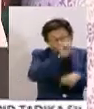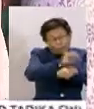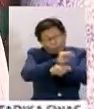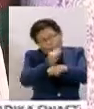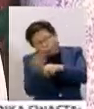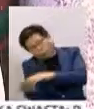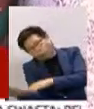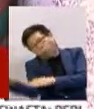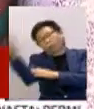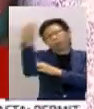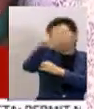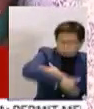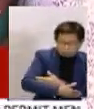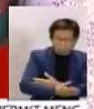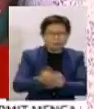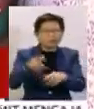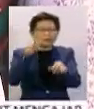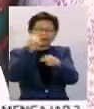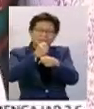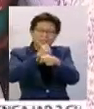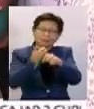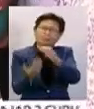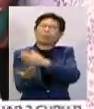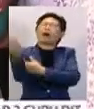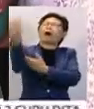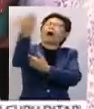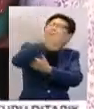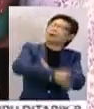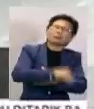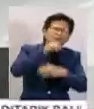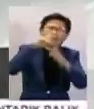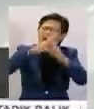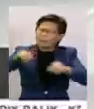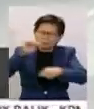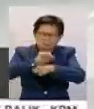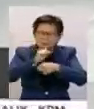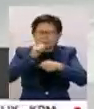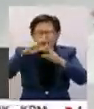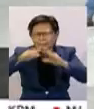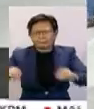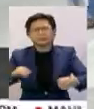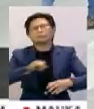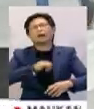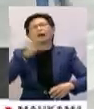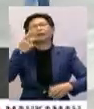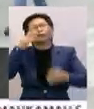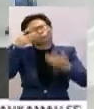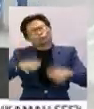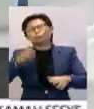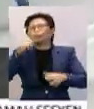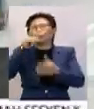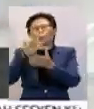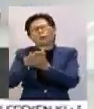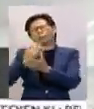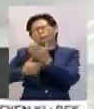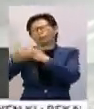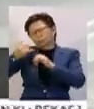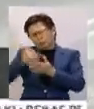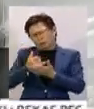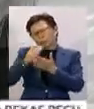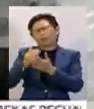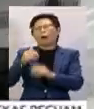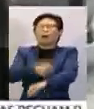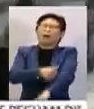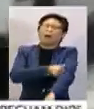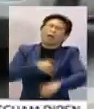lagi. Macam itulah, sekerja sehat, kayaknya rutin tu tak habis. Sebab akak pun pernah jadi suri rumah, kakak tahu macam mana letihnya.